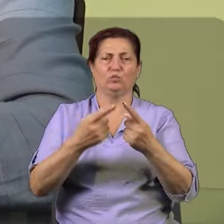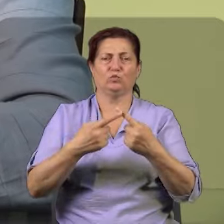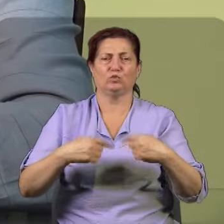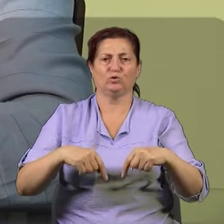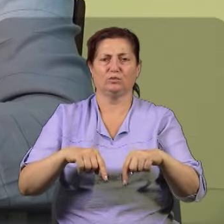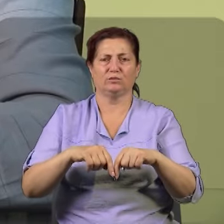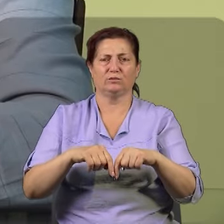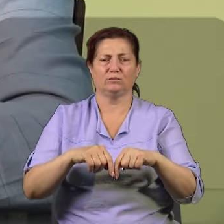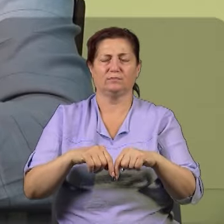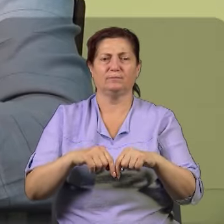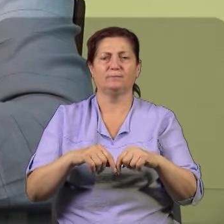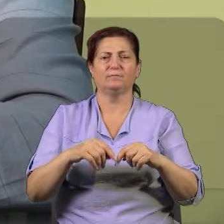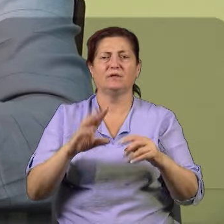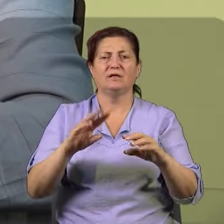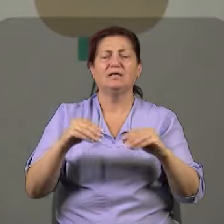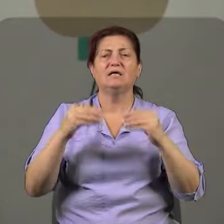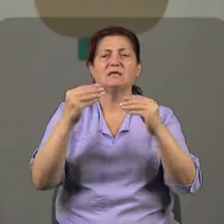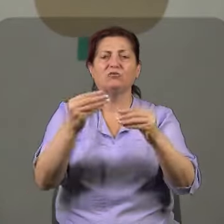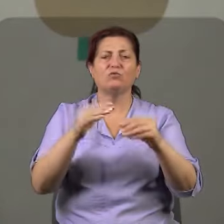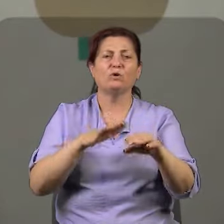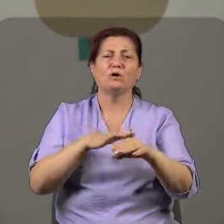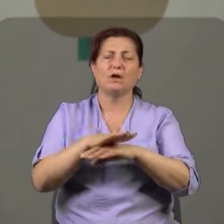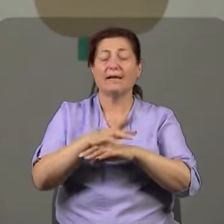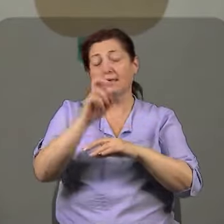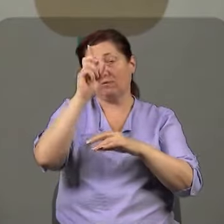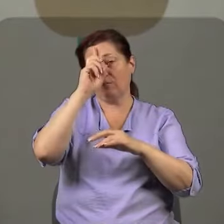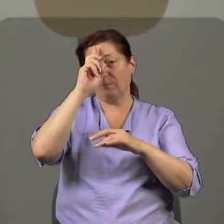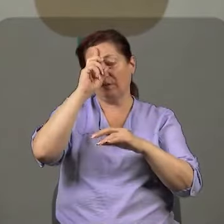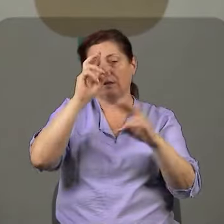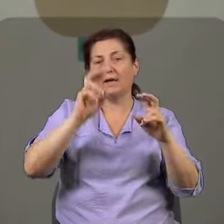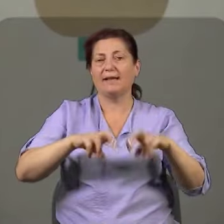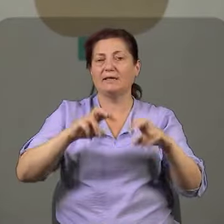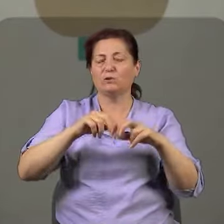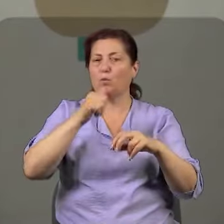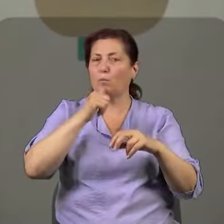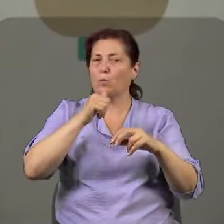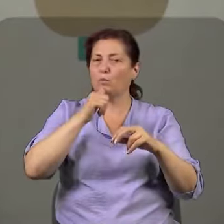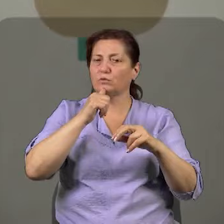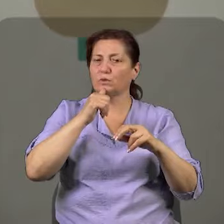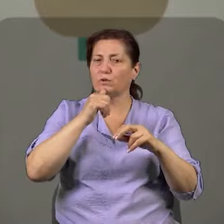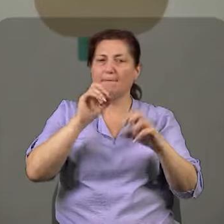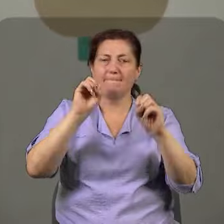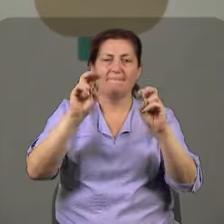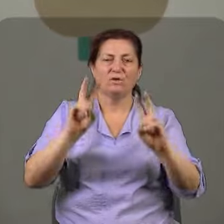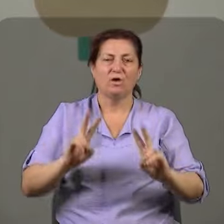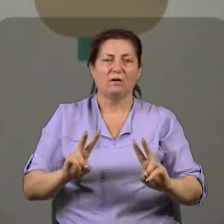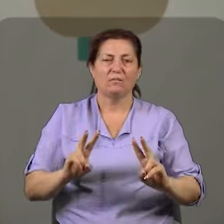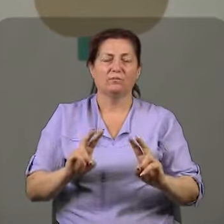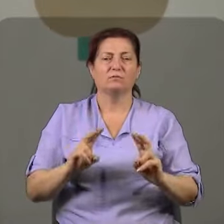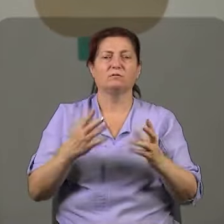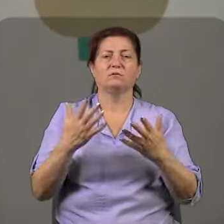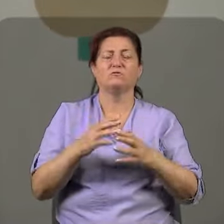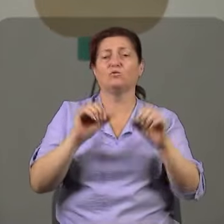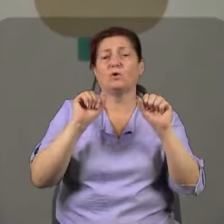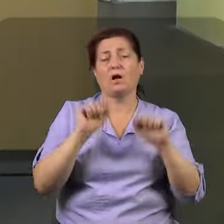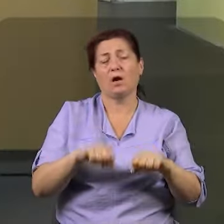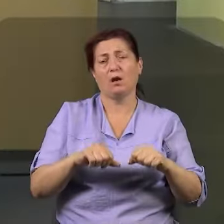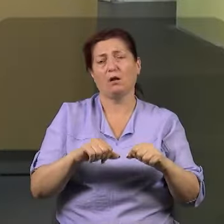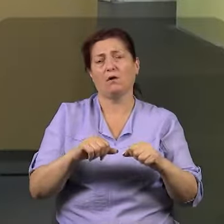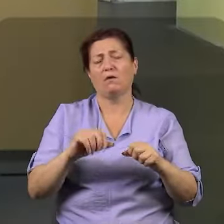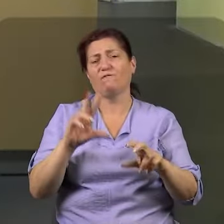կամ վերաձևավորման պահից դրվում է, հա, կատարել գիտական հետազոտությունների փորձական մշակումներ եւ չշեղվել այլ հարցերի վրա։ կարող է նաև որոշ խնդիրներ